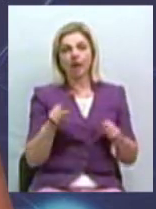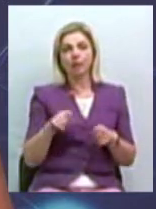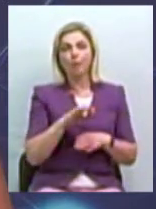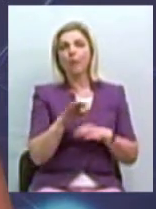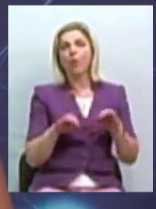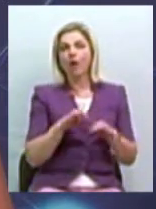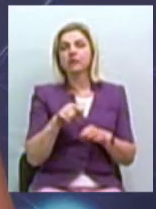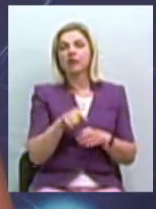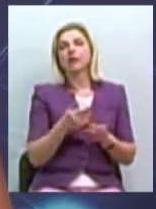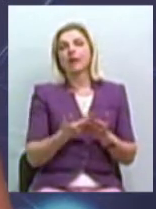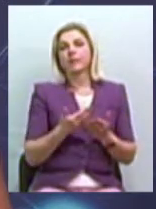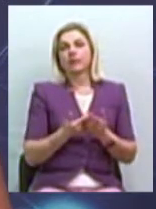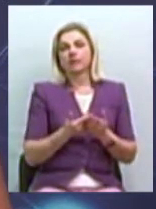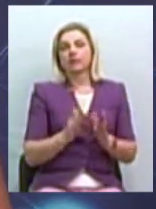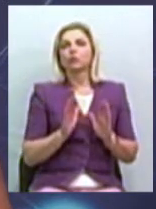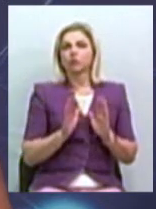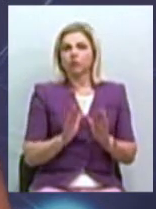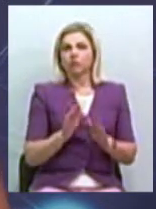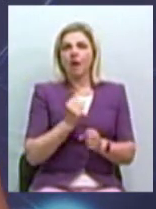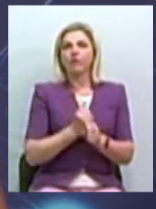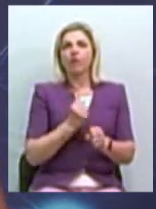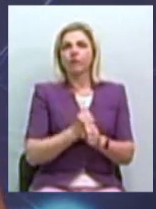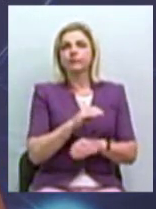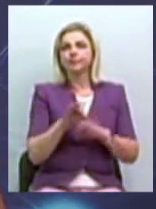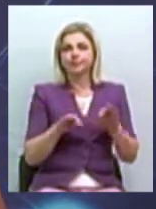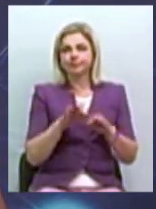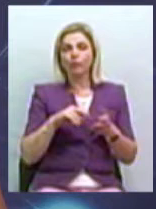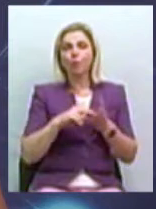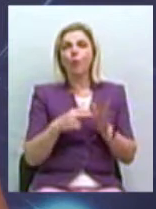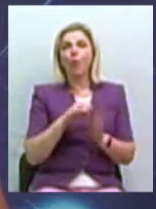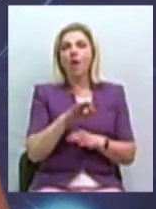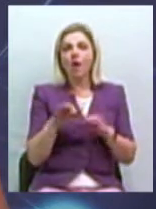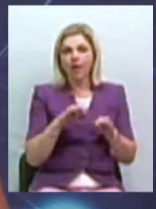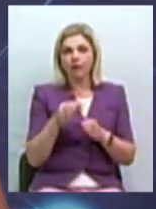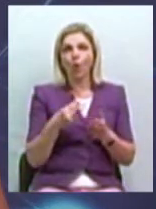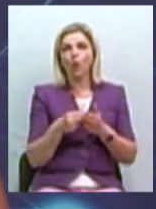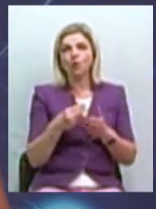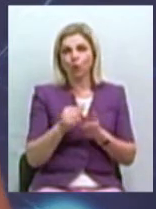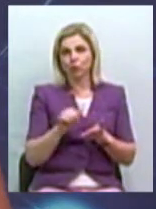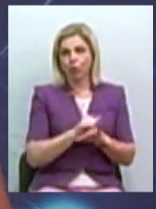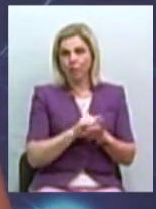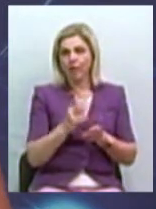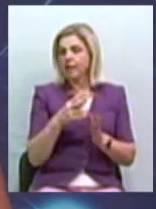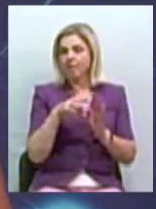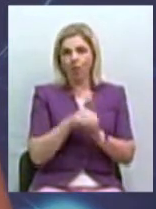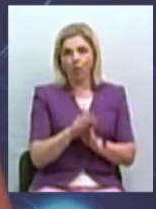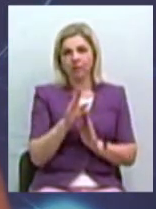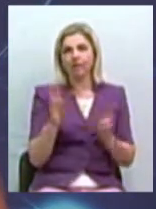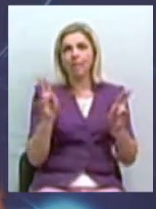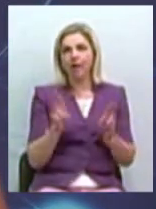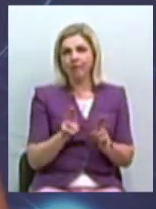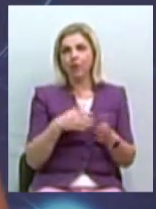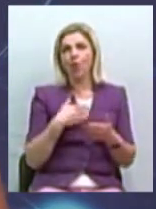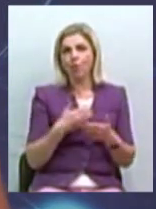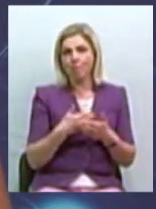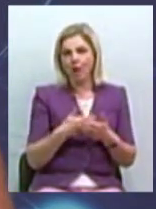вони передбачали, наприклад, виключно розробку проєктно-кошторисної документації, що також не передбачається правилами громадського бюджету, оскільки